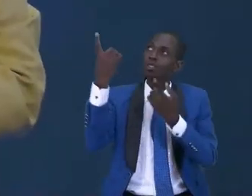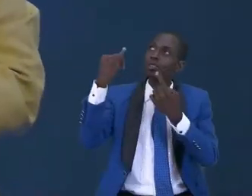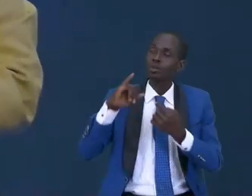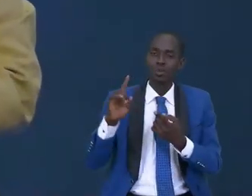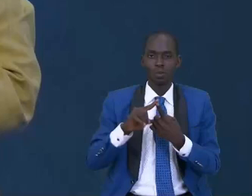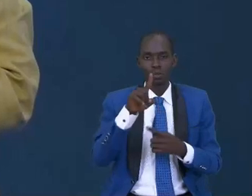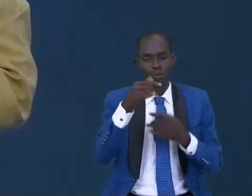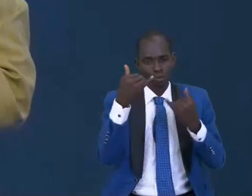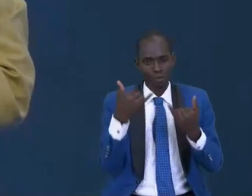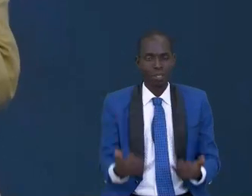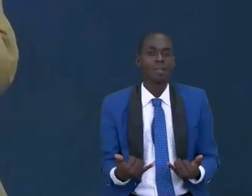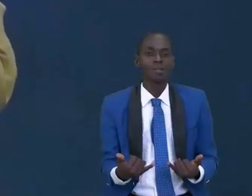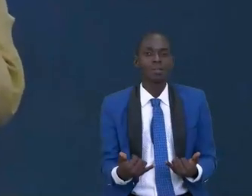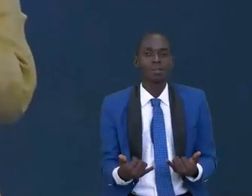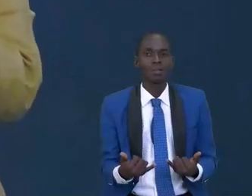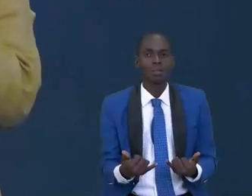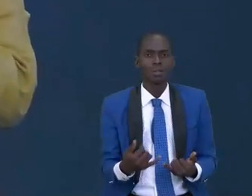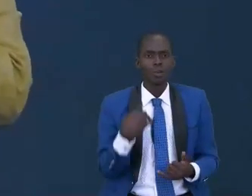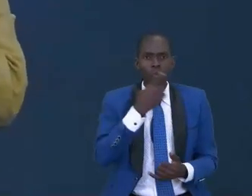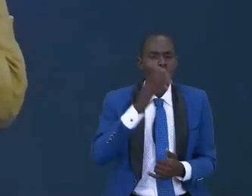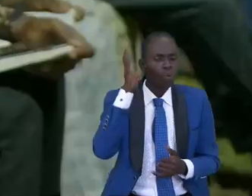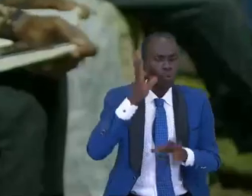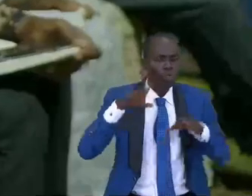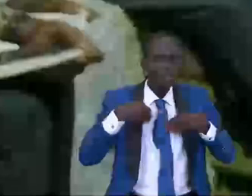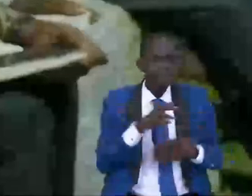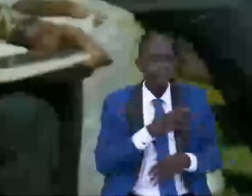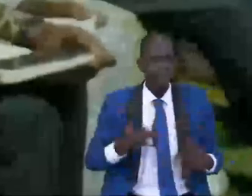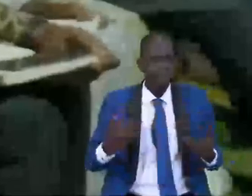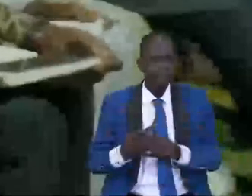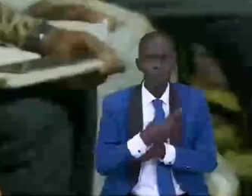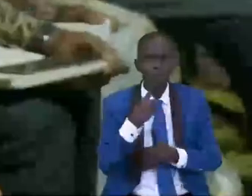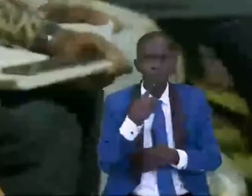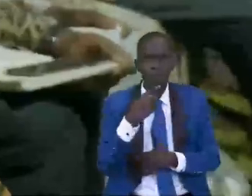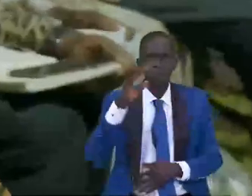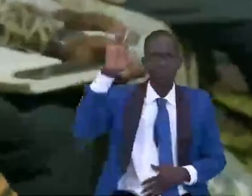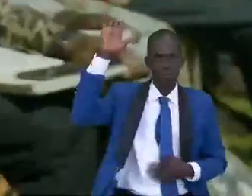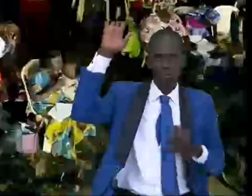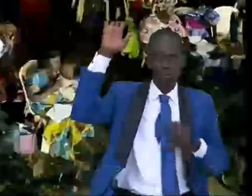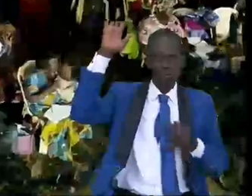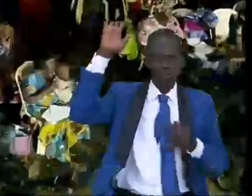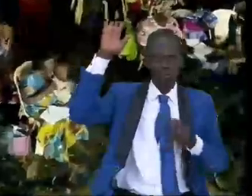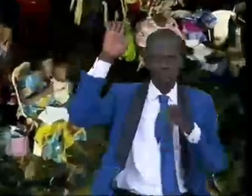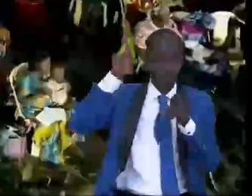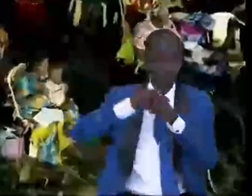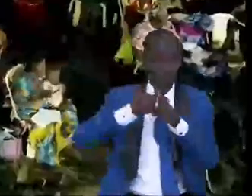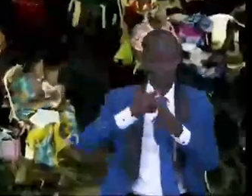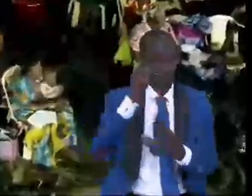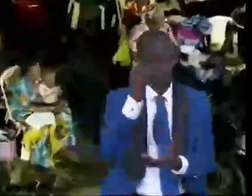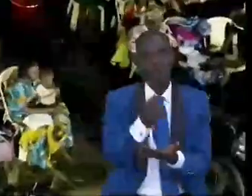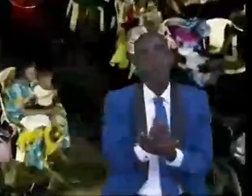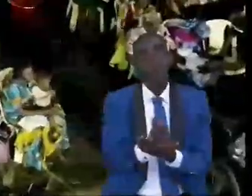pays, Christ viendra à toi maintenant. Qui recevra Christ ce jour?